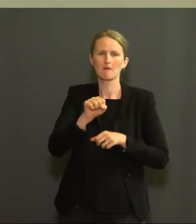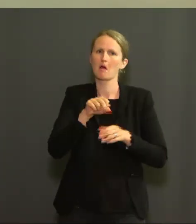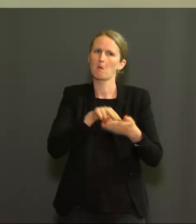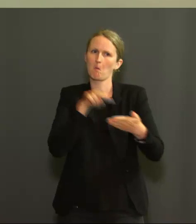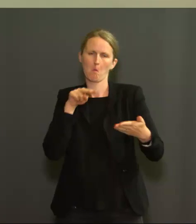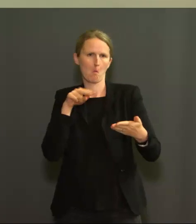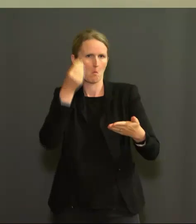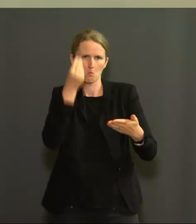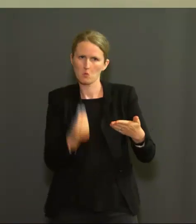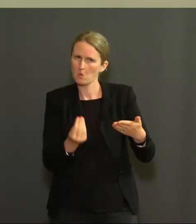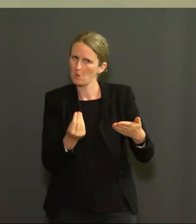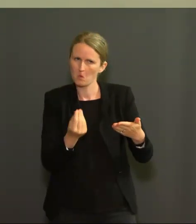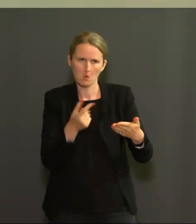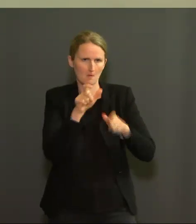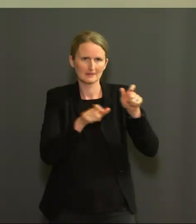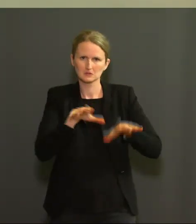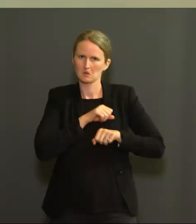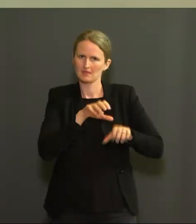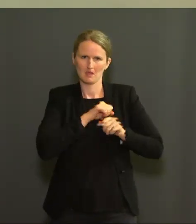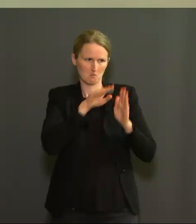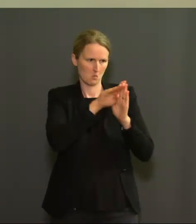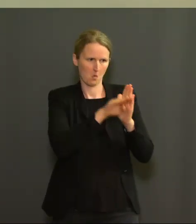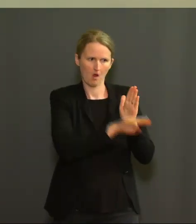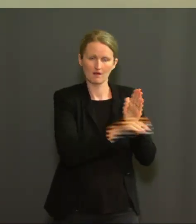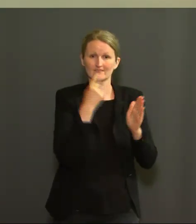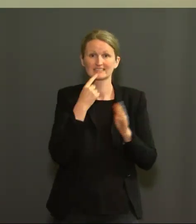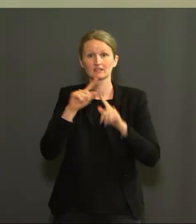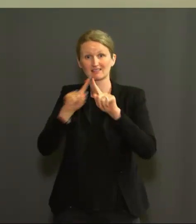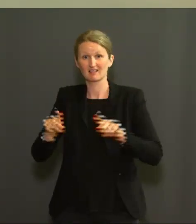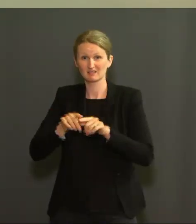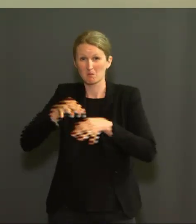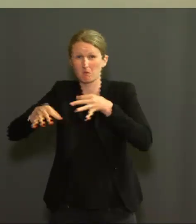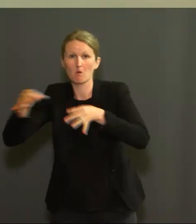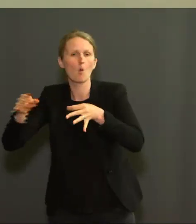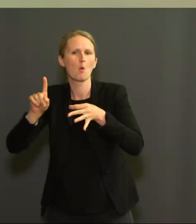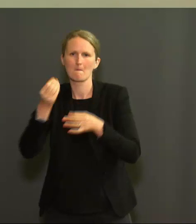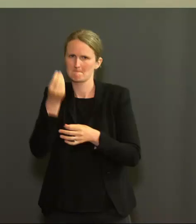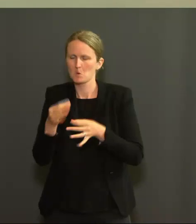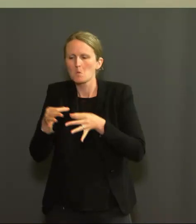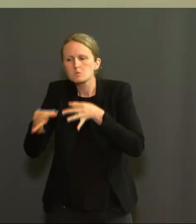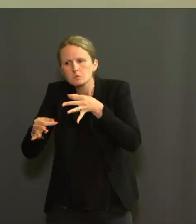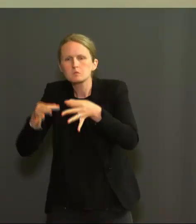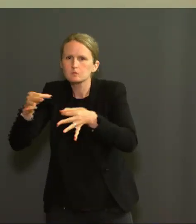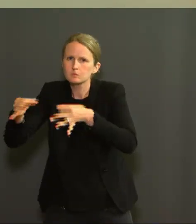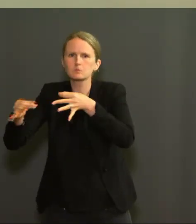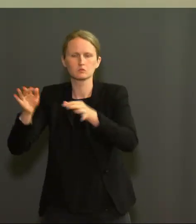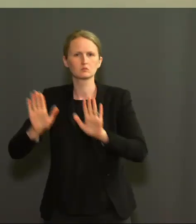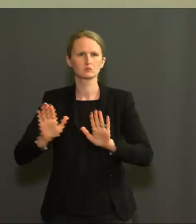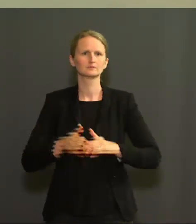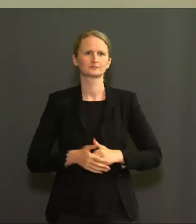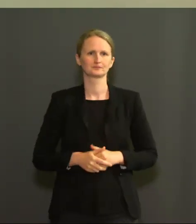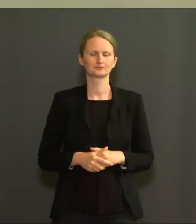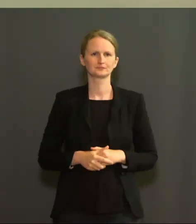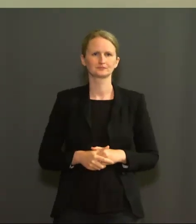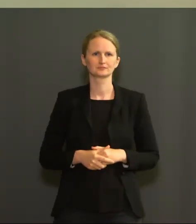total de contaminations est en bas. En chiffres absolus, c'est peu de choses encore. Cette diminution des cas